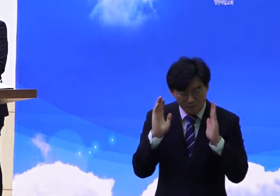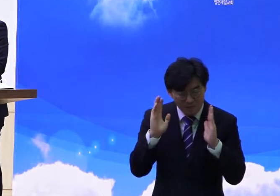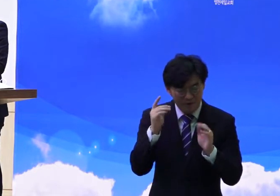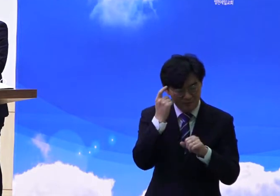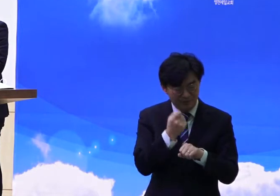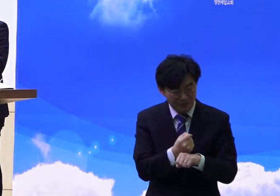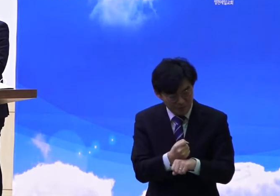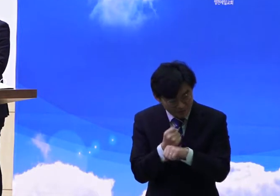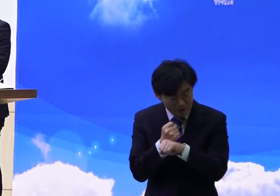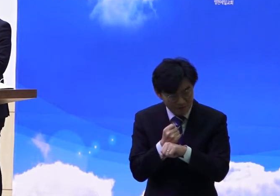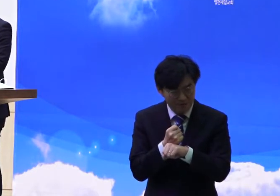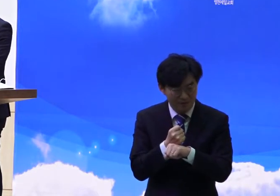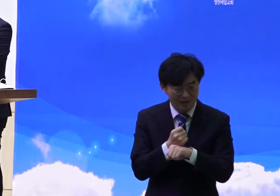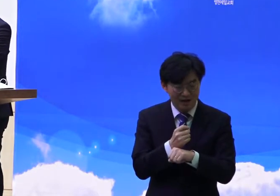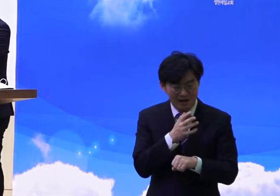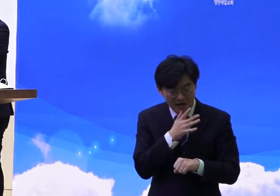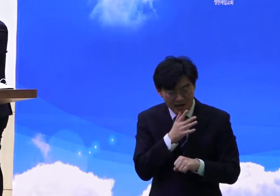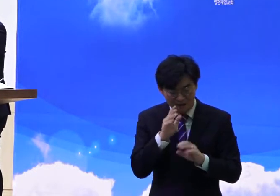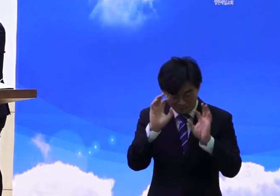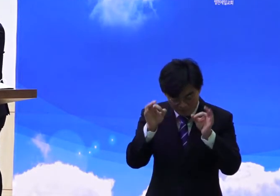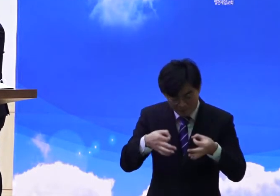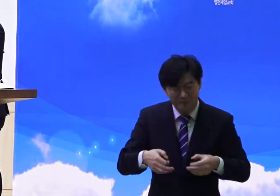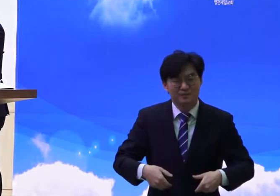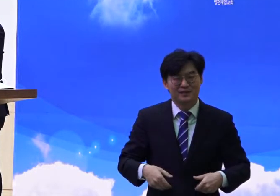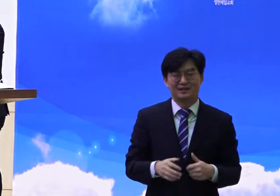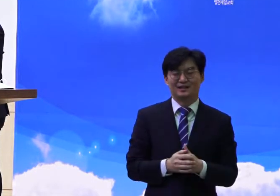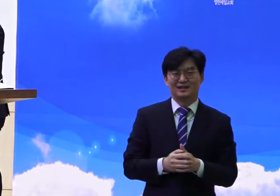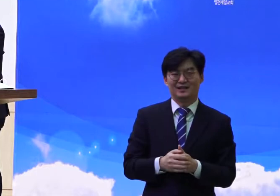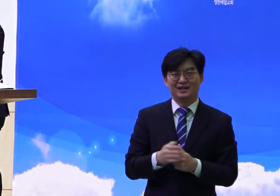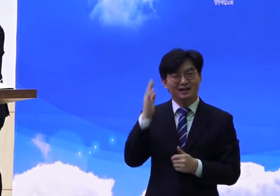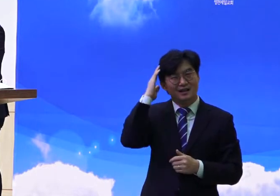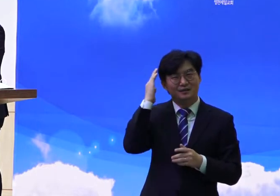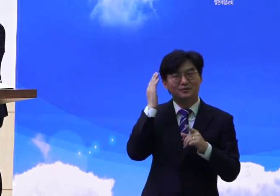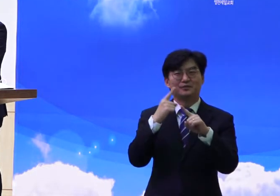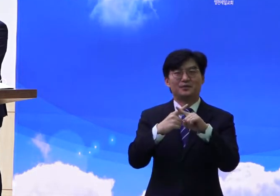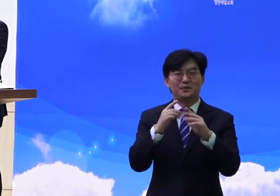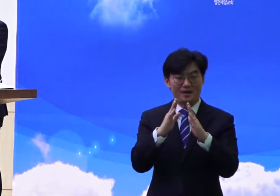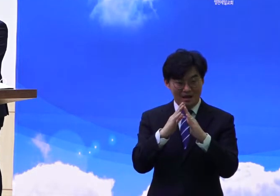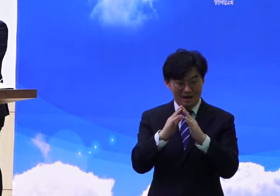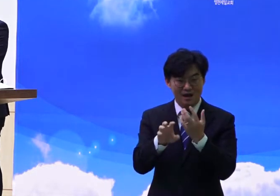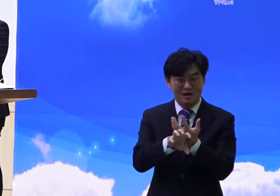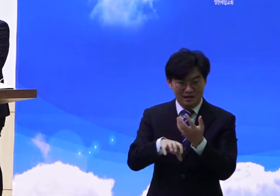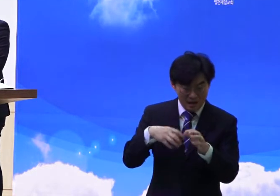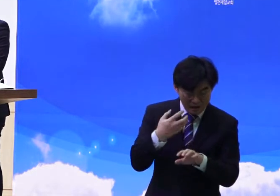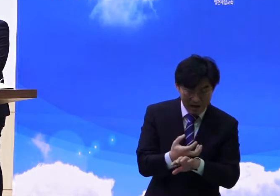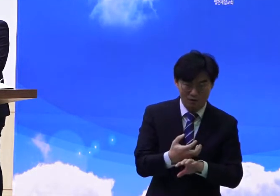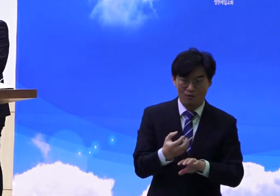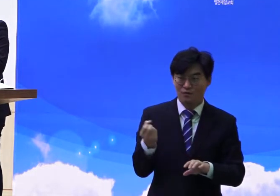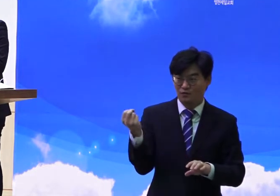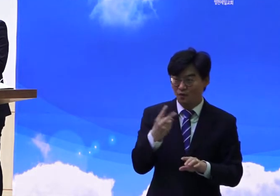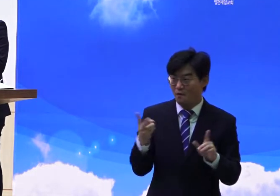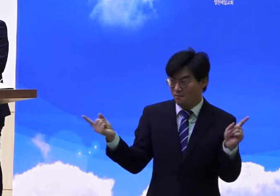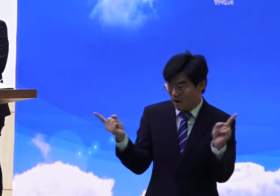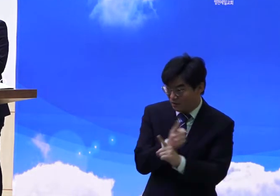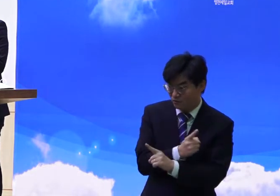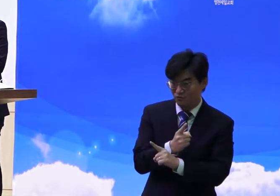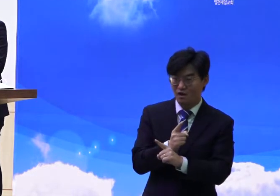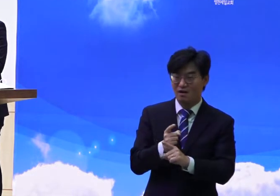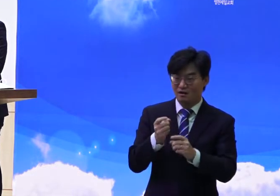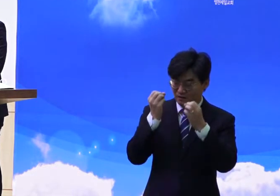한국교회가 개혁과 부흥을 꿈꾸는데 그것이 어떤 수단과 방법으로 이루어지는 것이 아니라 본질을 회복하려고 하는